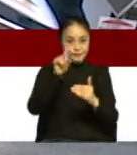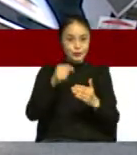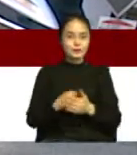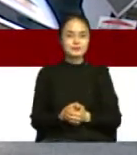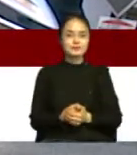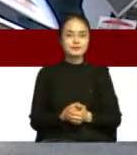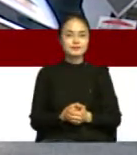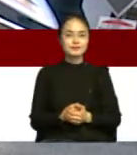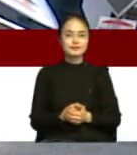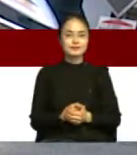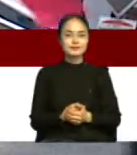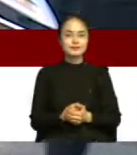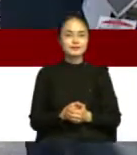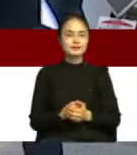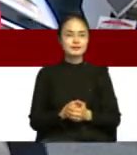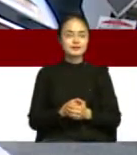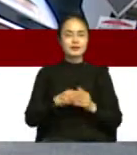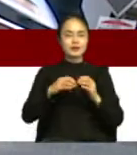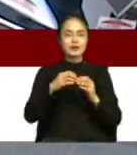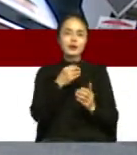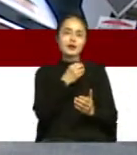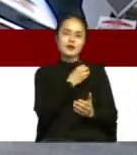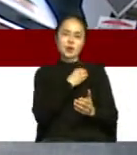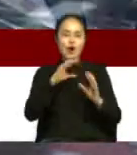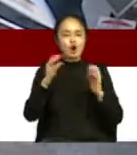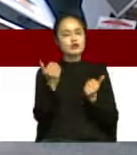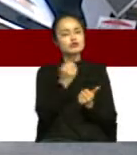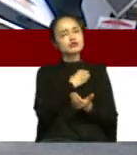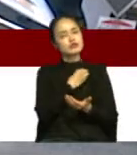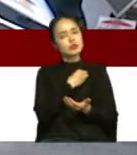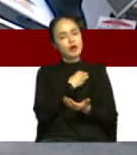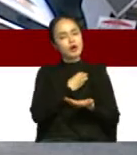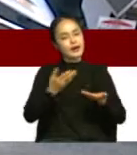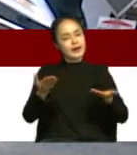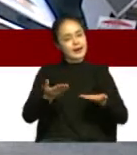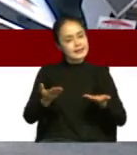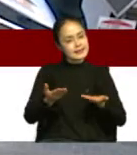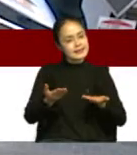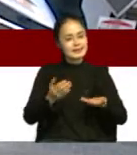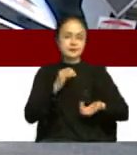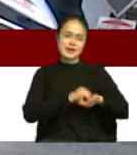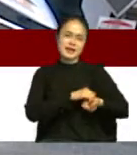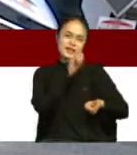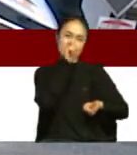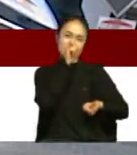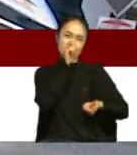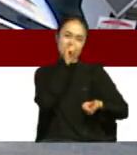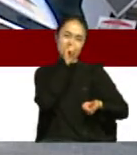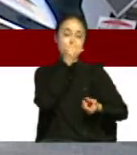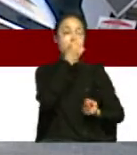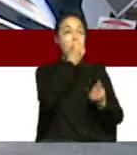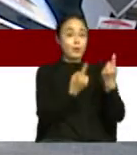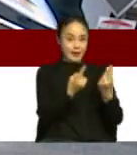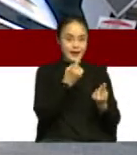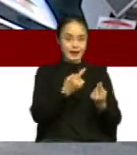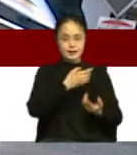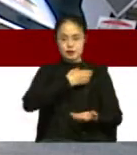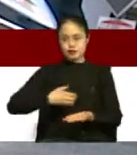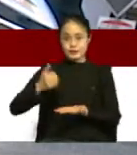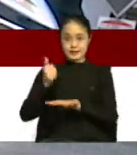수 있는 일이 한계가 있다, 그걸 느꼈습니다. 직접 구청장이 돼야 집행권이